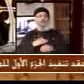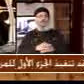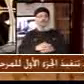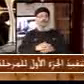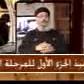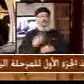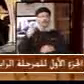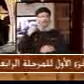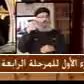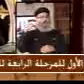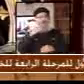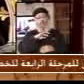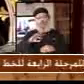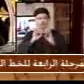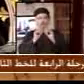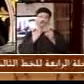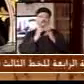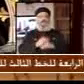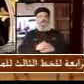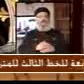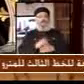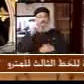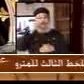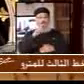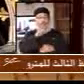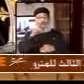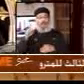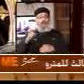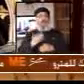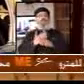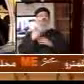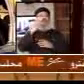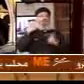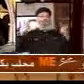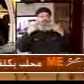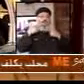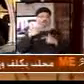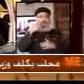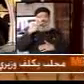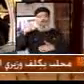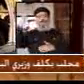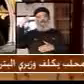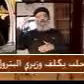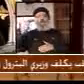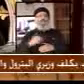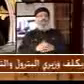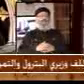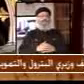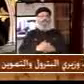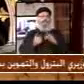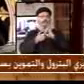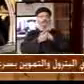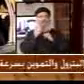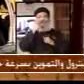بيعدوا النساء ولا الأولاد، لأن مش دول اللي بيدخلوا الحروب بحسب تقاليد العهد القديم.